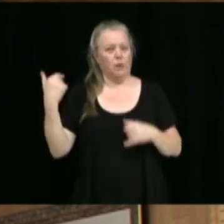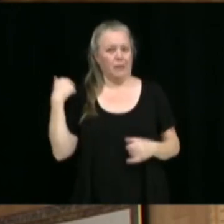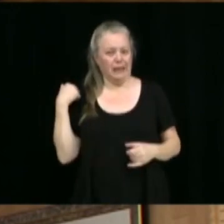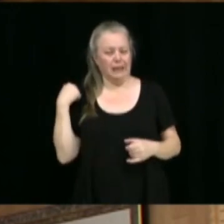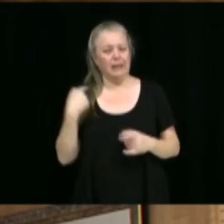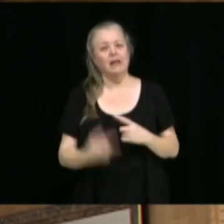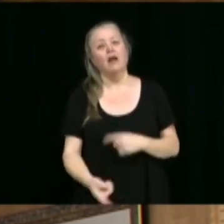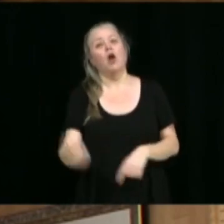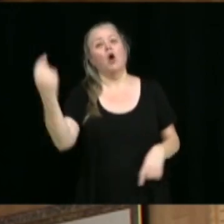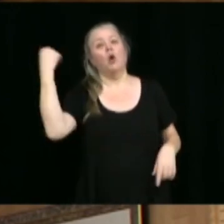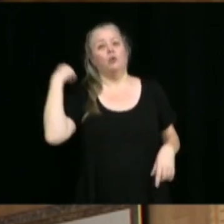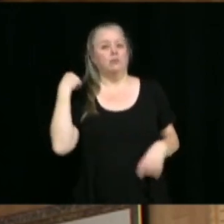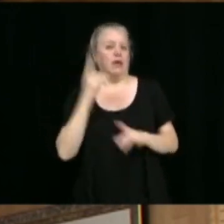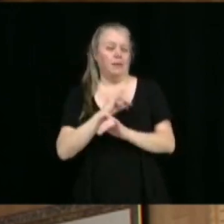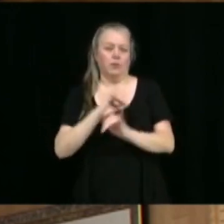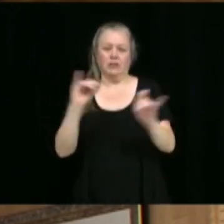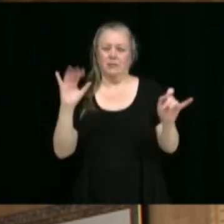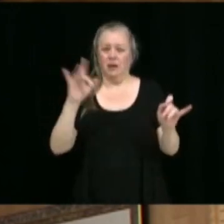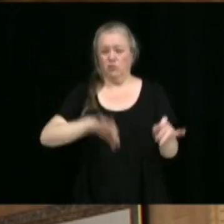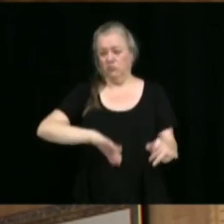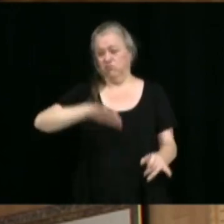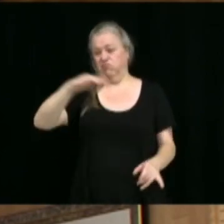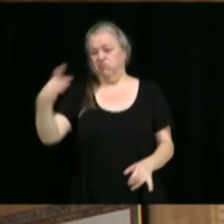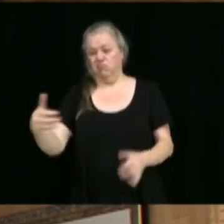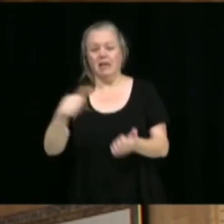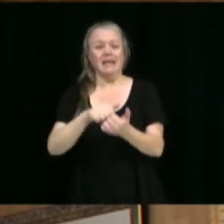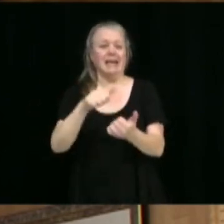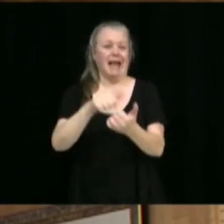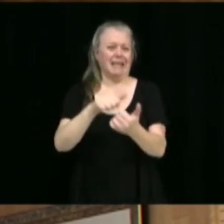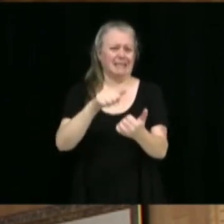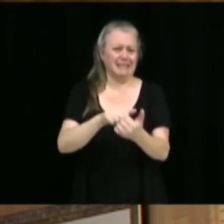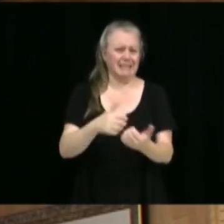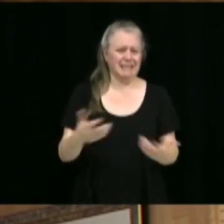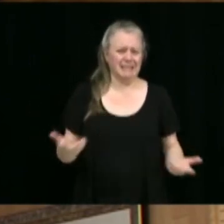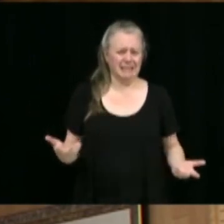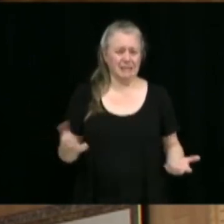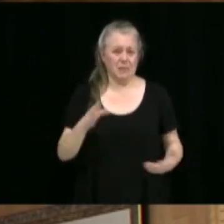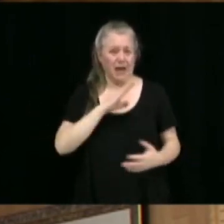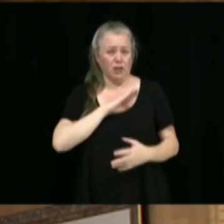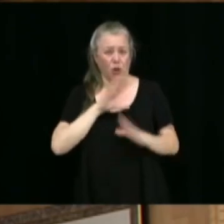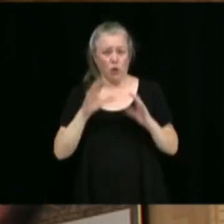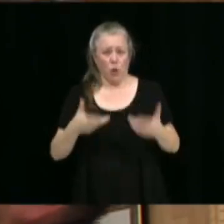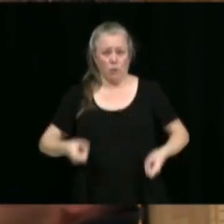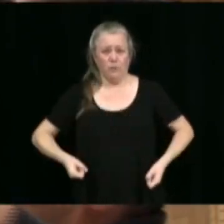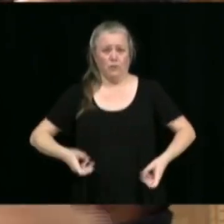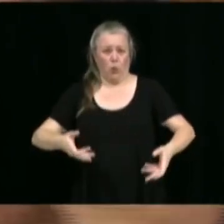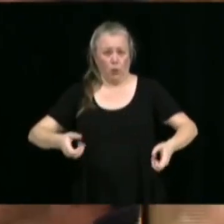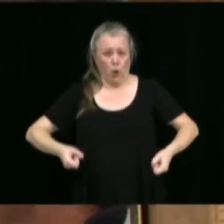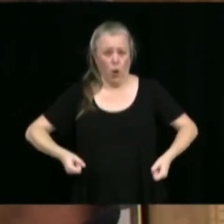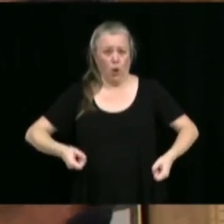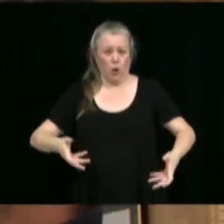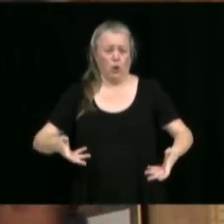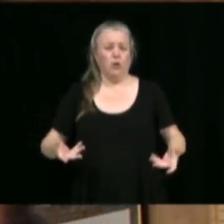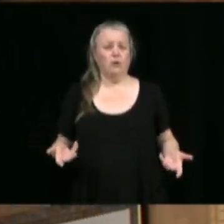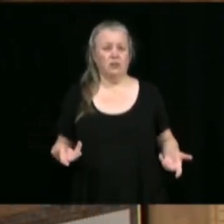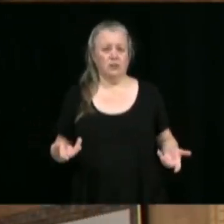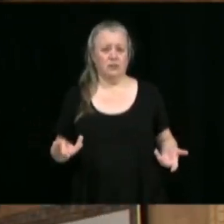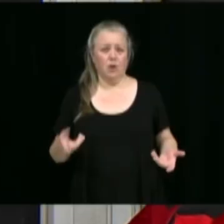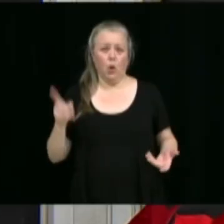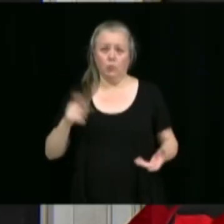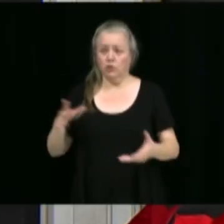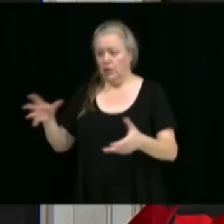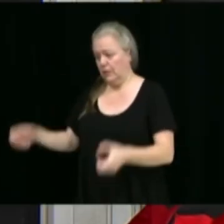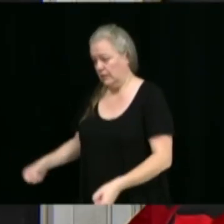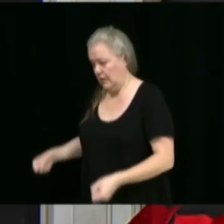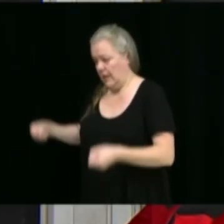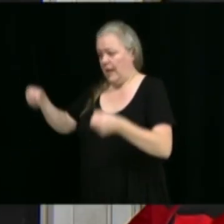pas possible là, parce qu'il y avait un gros bordage de glace, puis il y avait un groupe avec des chaises roulantes, ben, ils ont été obligés de prendre... les